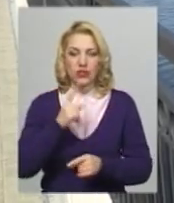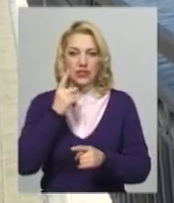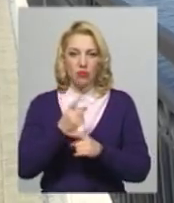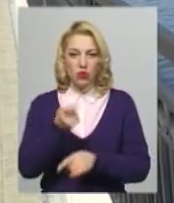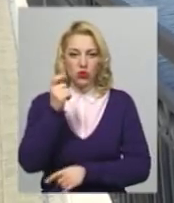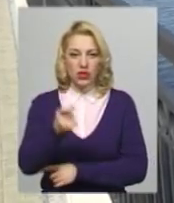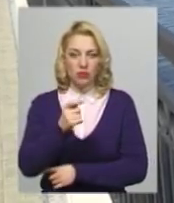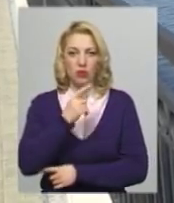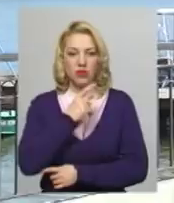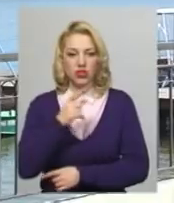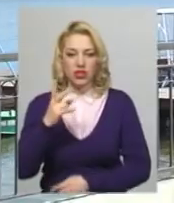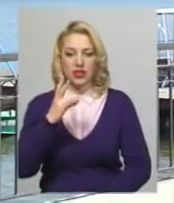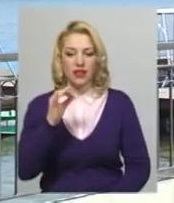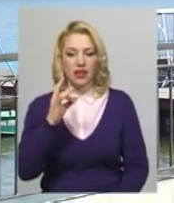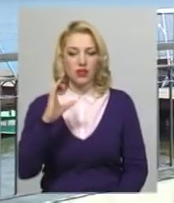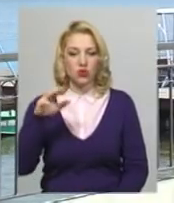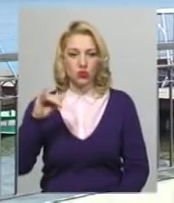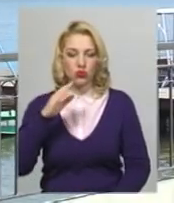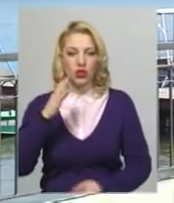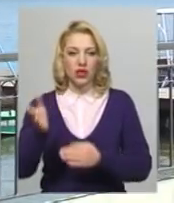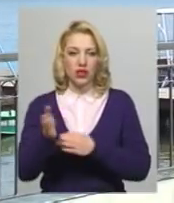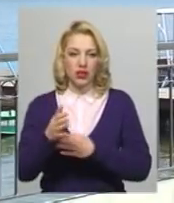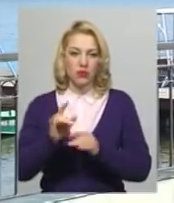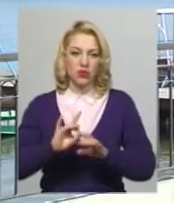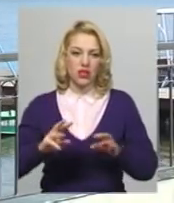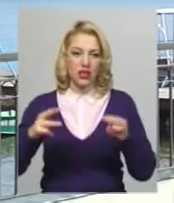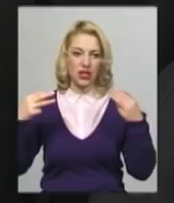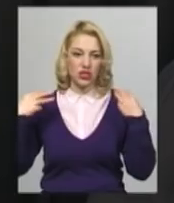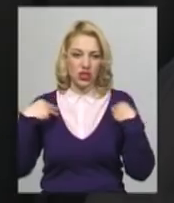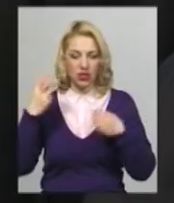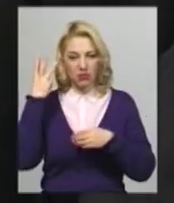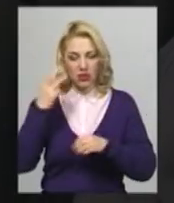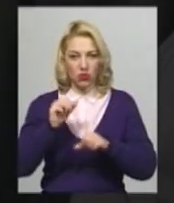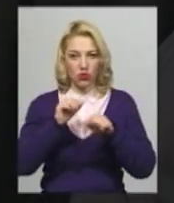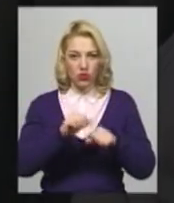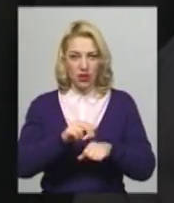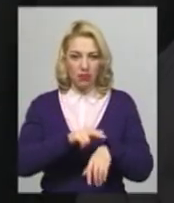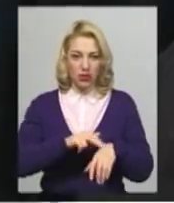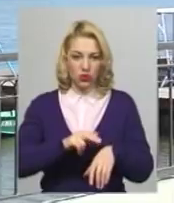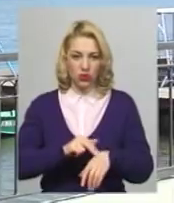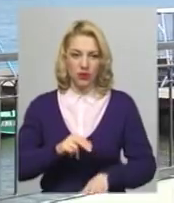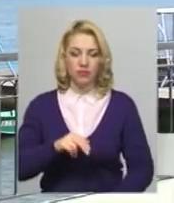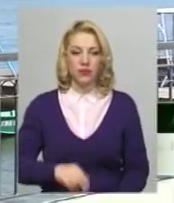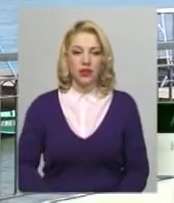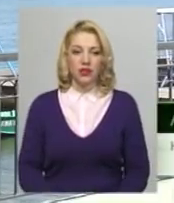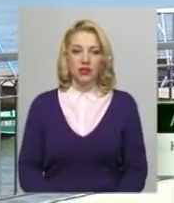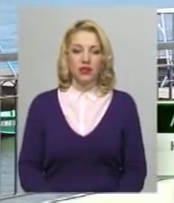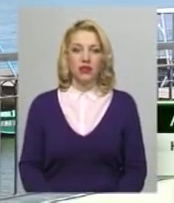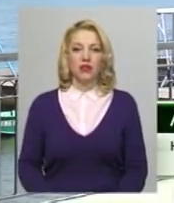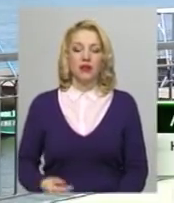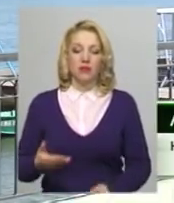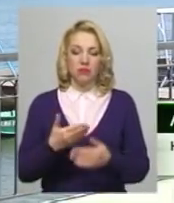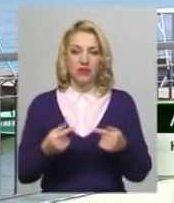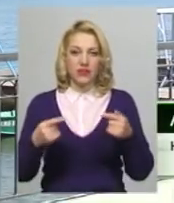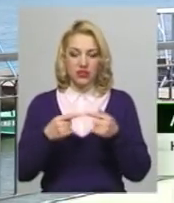такий період з 1 квітня, розповідає начальник Хмельницького рибоохоронного патруля Андрій Полудняк. Цього року вперше ми визначили місця